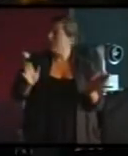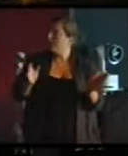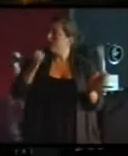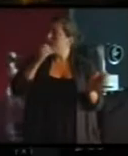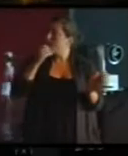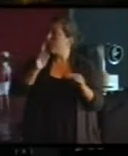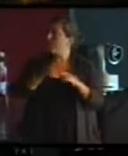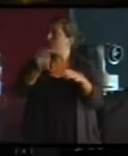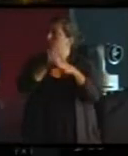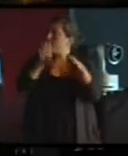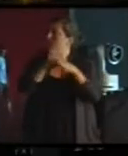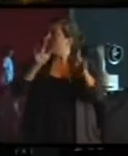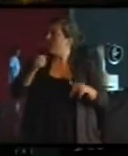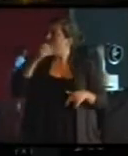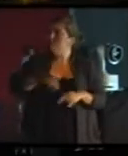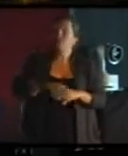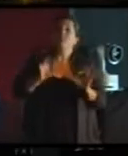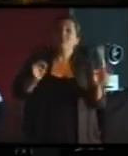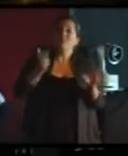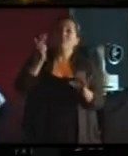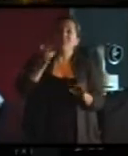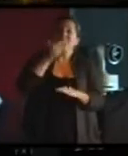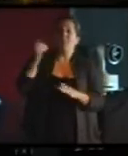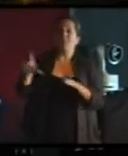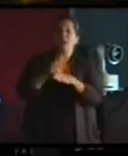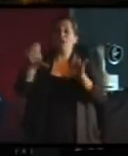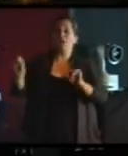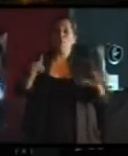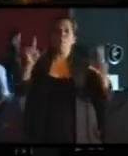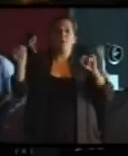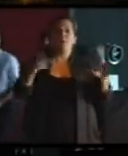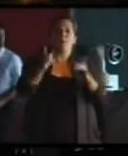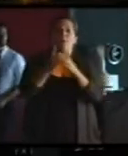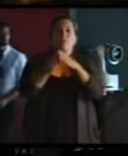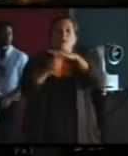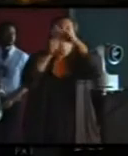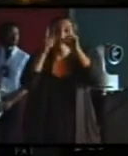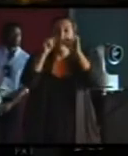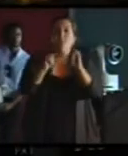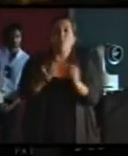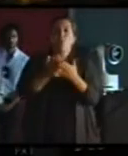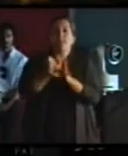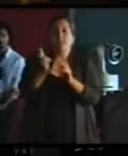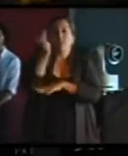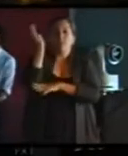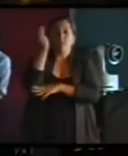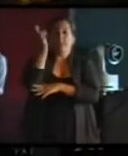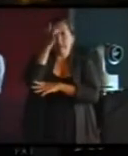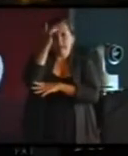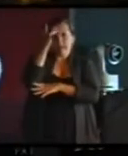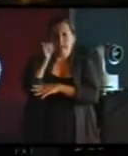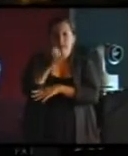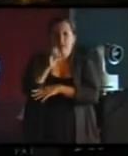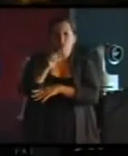on a les deux séries d'images. On commence peut-être par montrer Beyrouth. Et l'université Saint-Joseph,